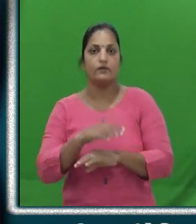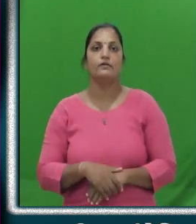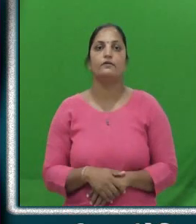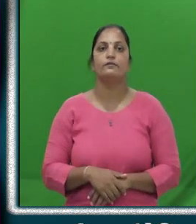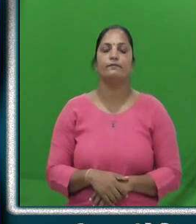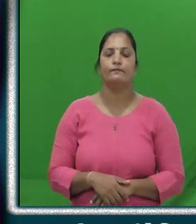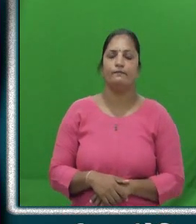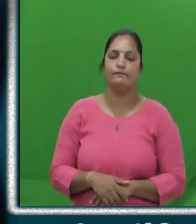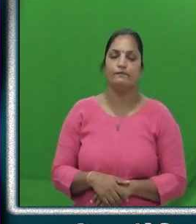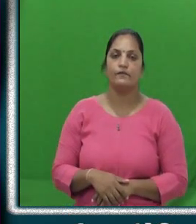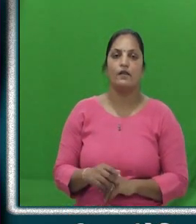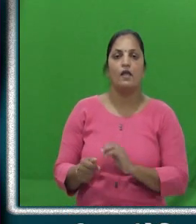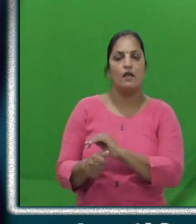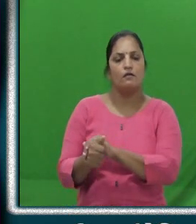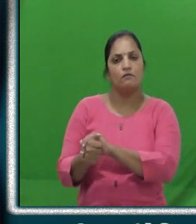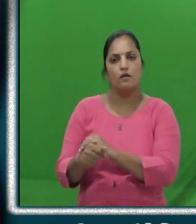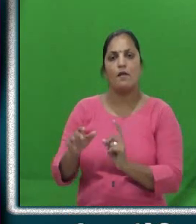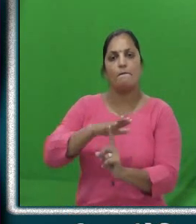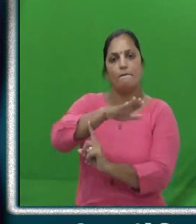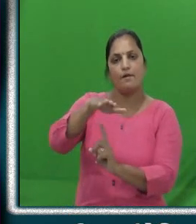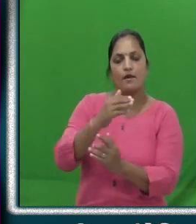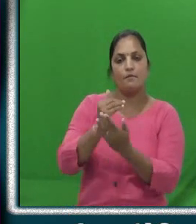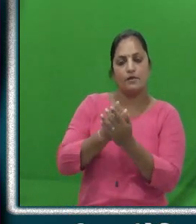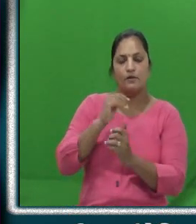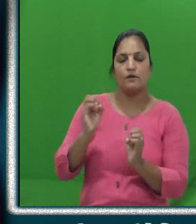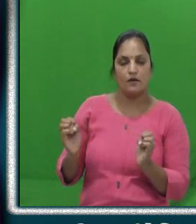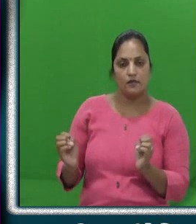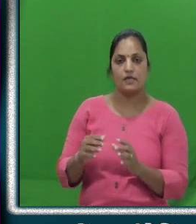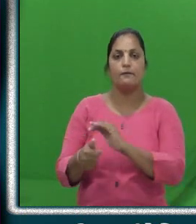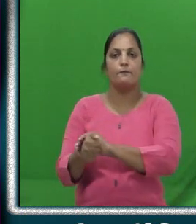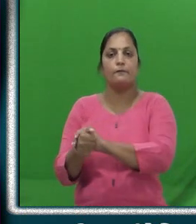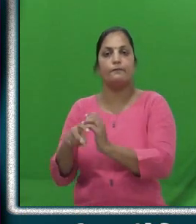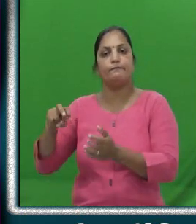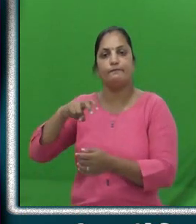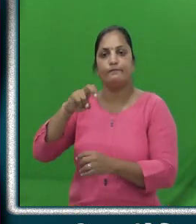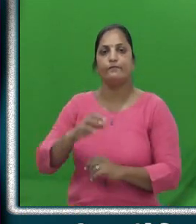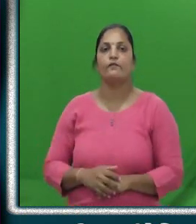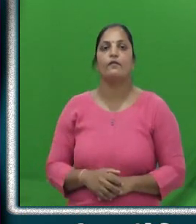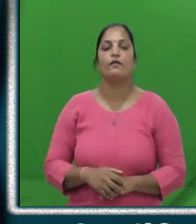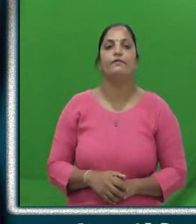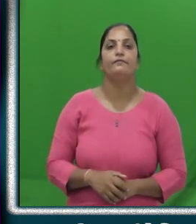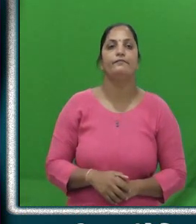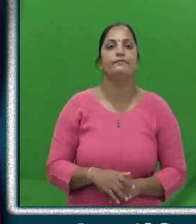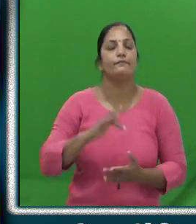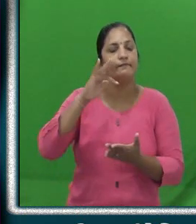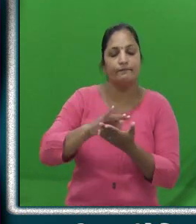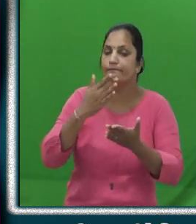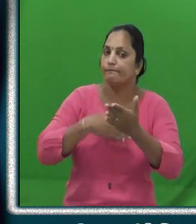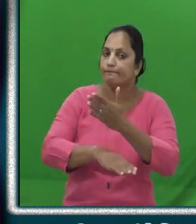ટર્ટલ વોક નામની ચળવળથી એમને એમના કાર્યની પર્યાવરણને બચાવવા માટેના કાર્યની શરૂઆત કરી